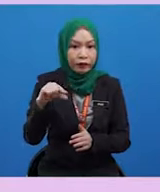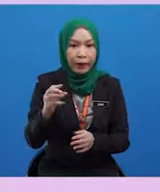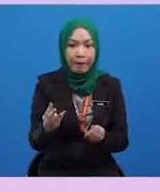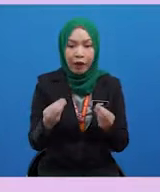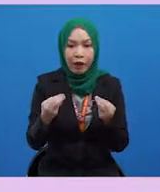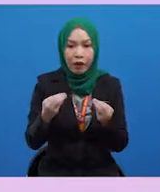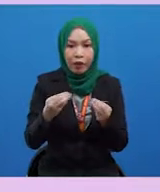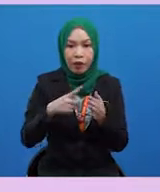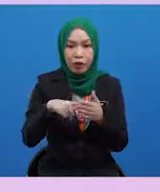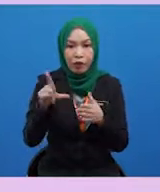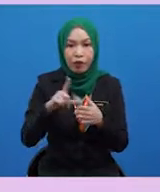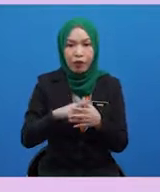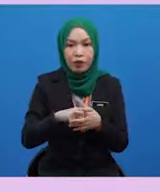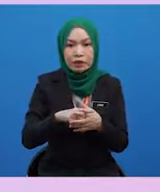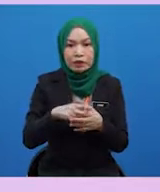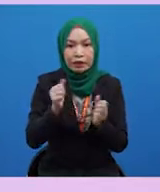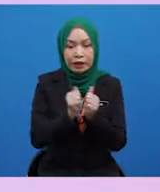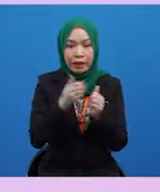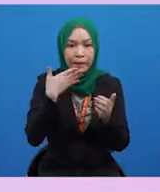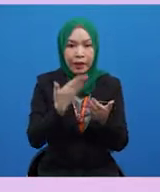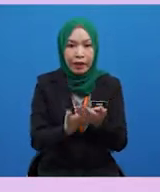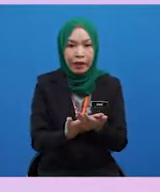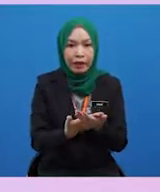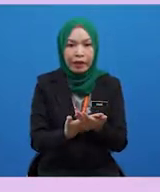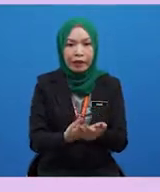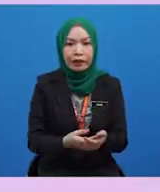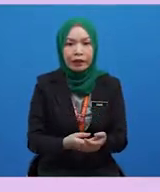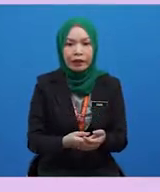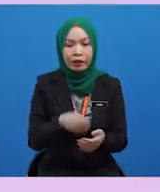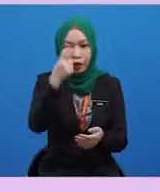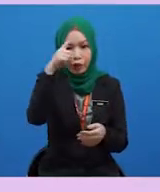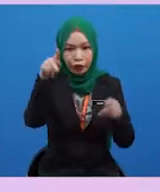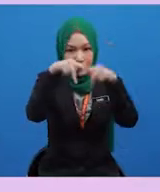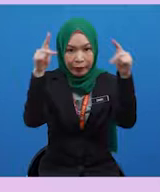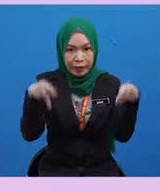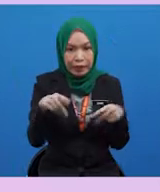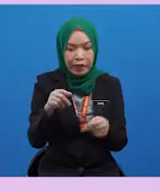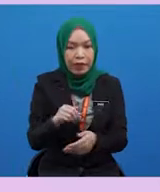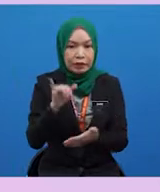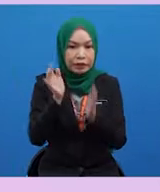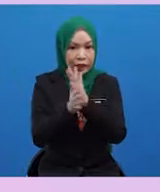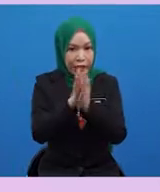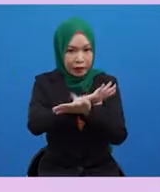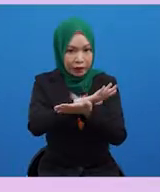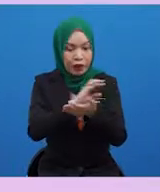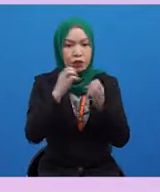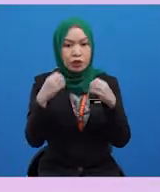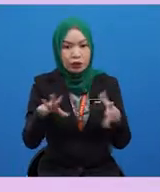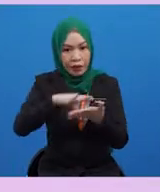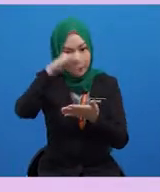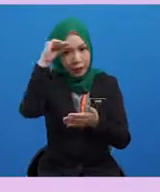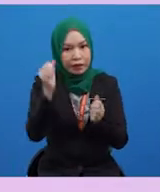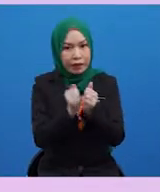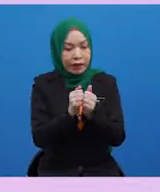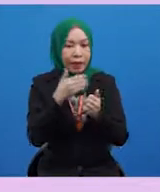cemerlang dalam peperiksaan itu. Oleh sebab itu, dia telah belajar bersungguh-sungguh sejak dari awal lagi.